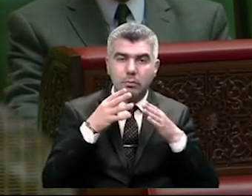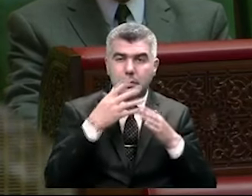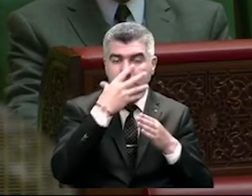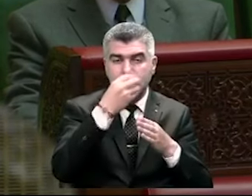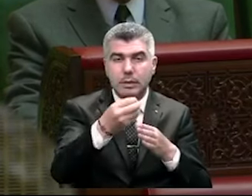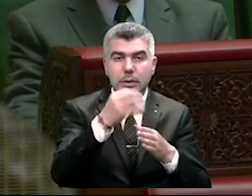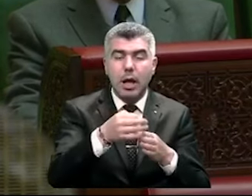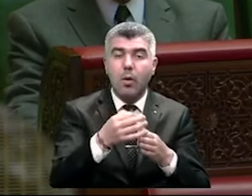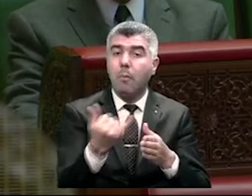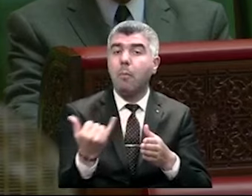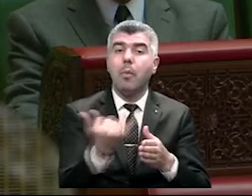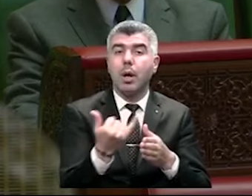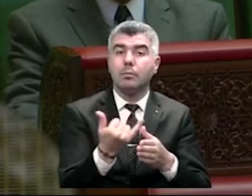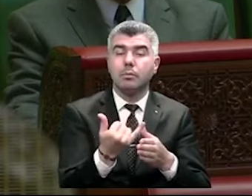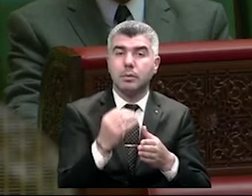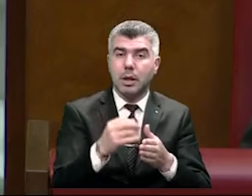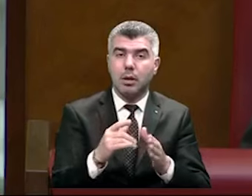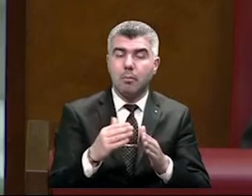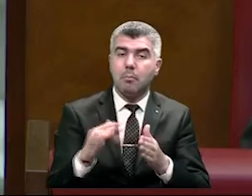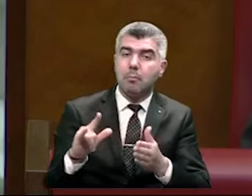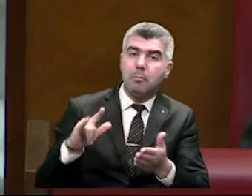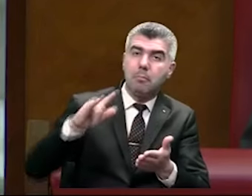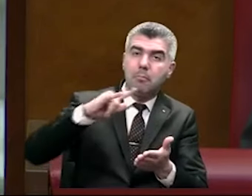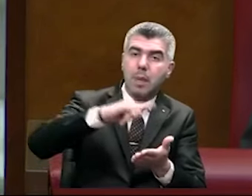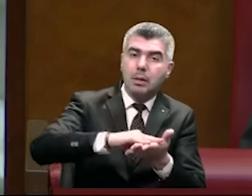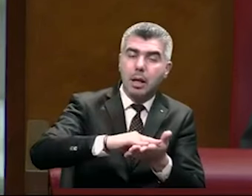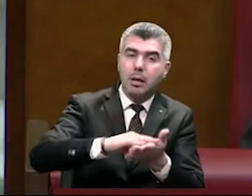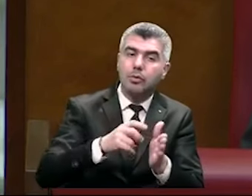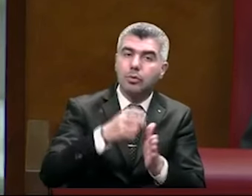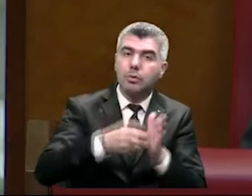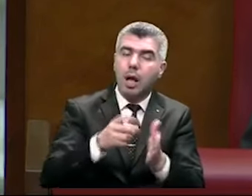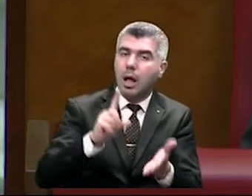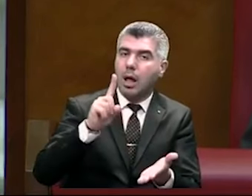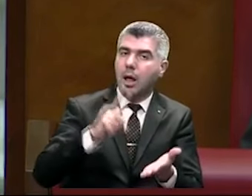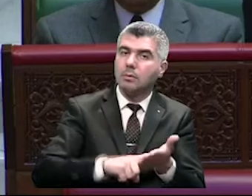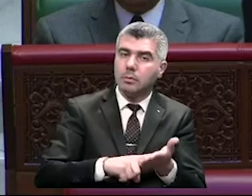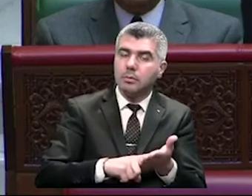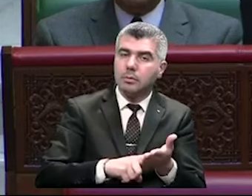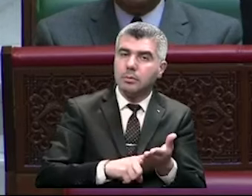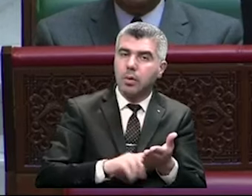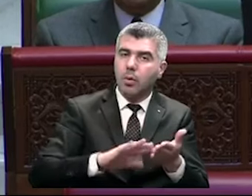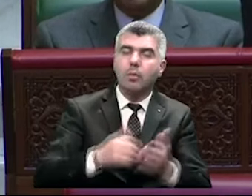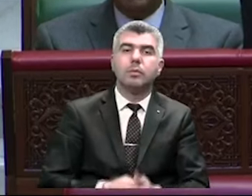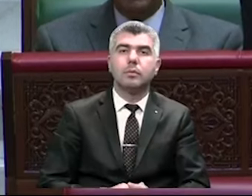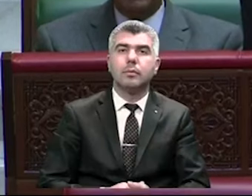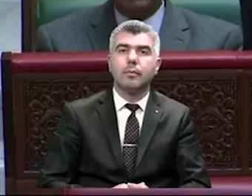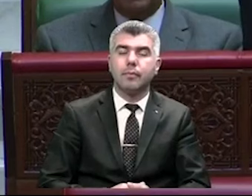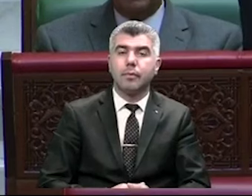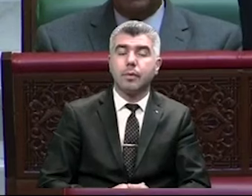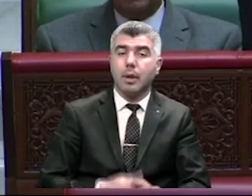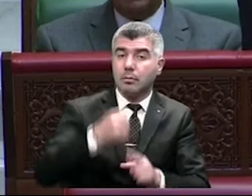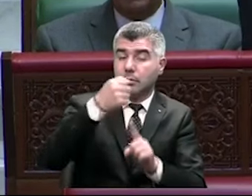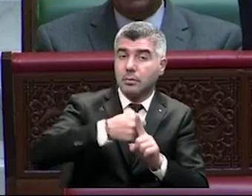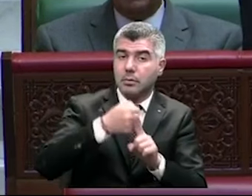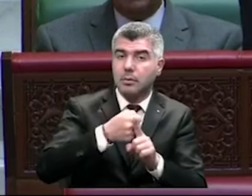اضافه الى تسريع تنزيل مشروع في مطارات المملكه بخطه السكك الحديديه السيد الوزير ان الاوراش لها